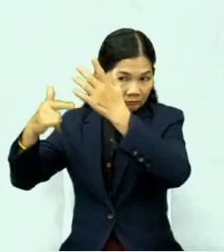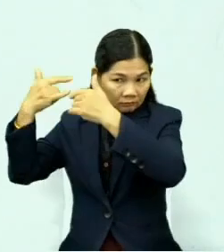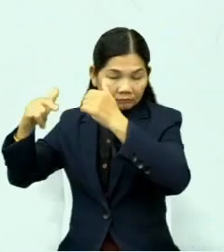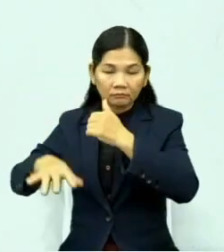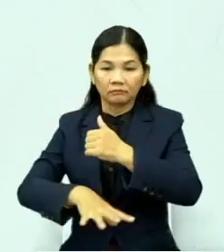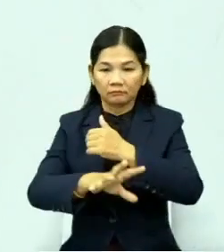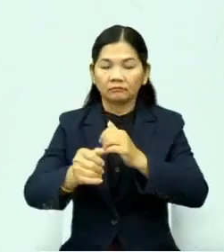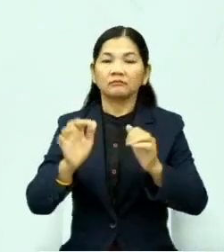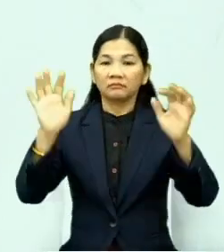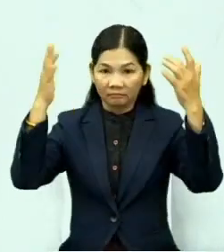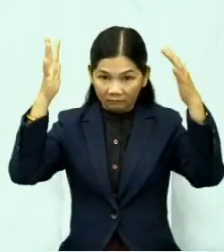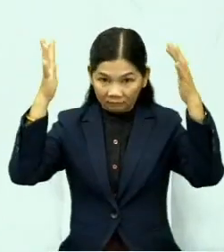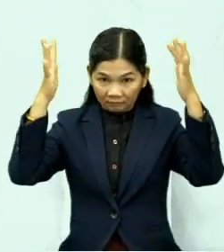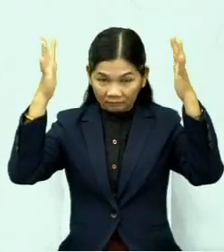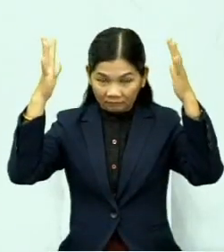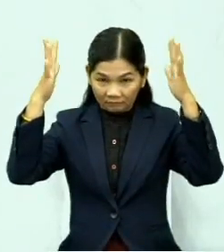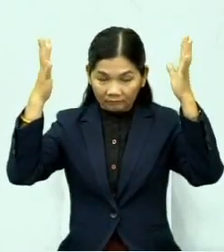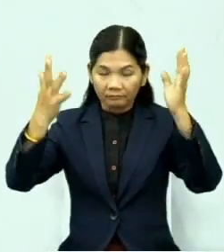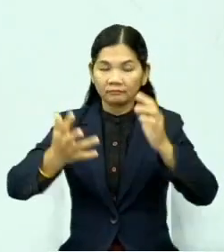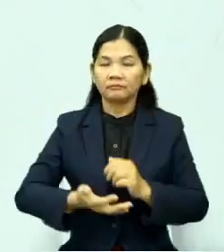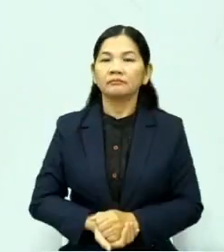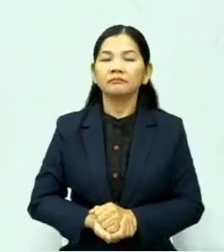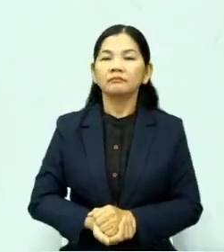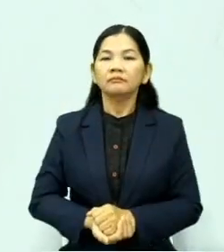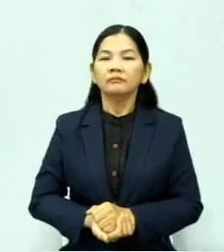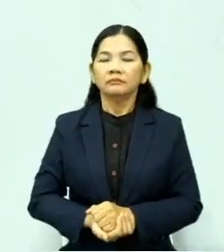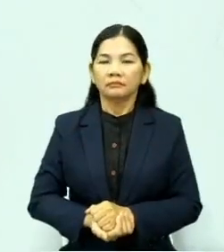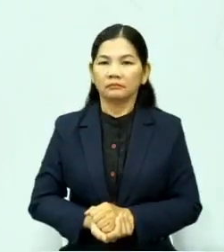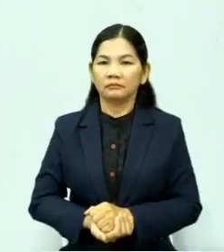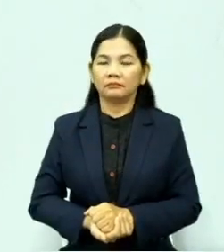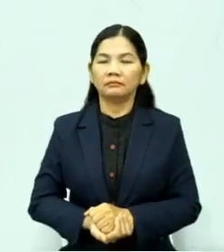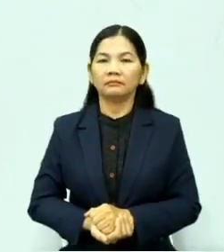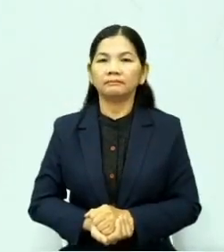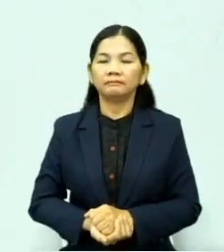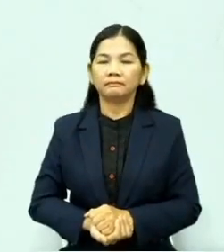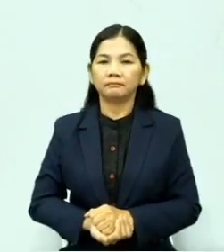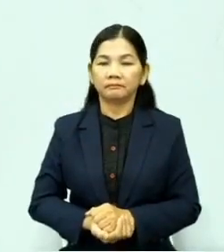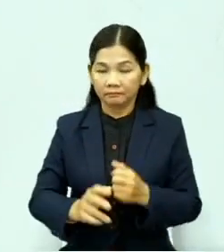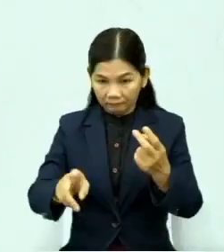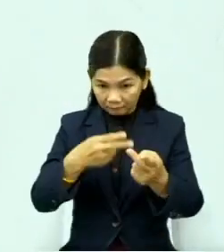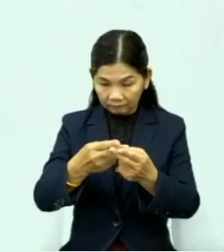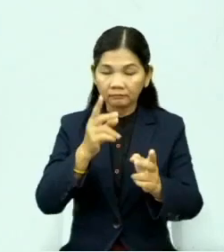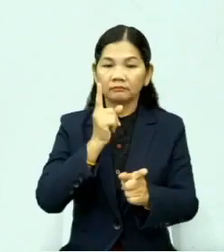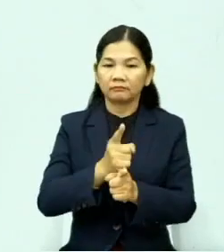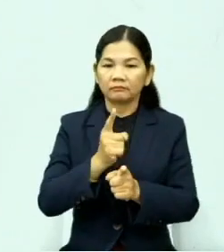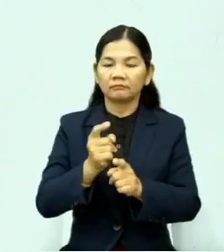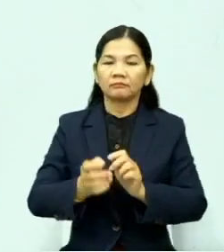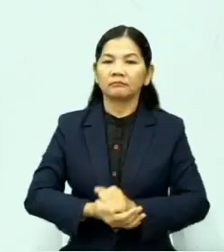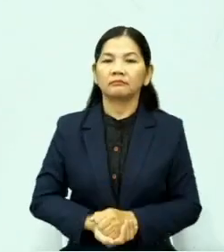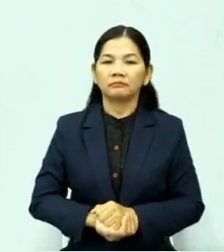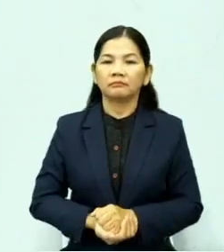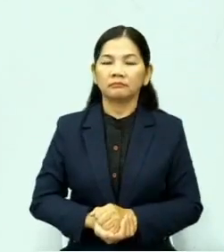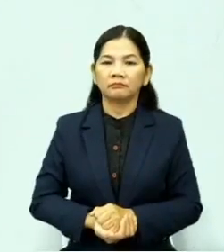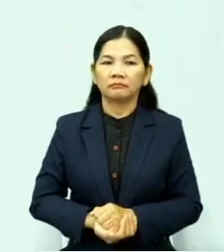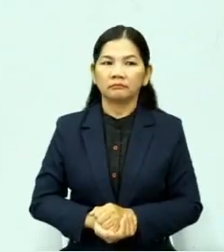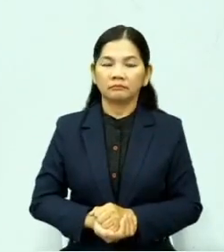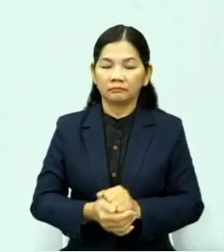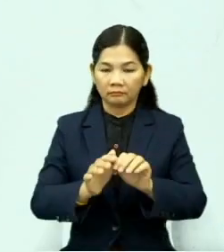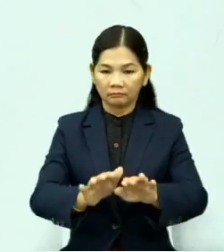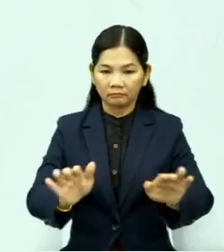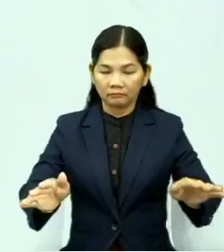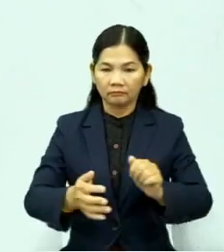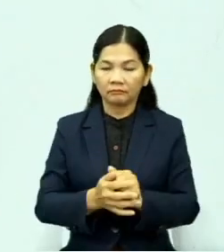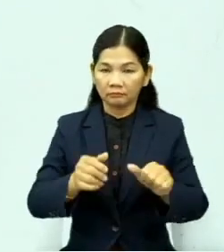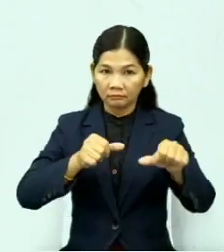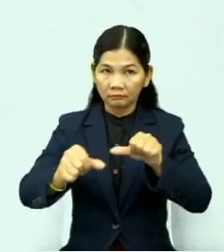ចាតោះឥឡូវយើងទៅដល់អសាតមួយកូនចាល្អណាស់កូនចាកូនឆ្លើយបានល្អណាស់ចាតោះឥឡូវកូនទាំងអស់គ្នា